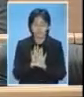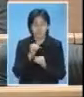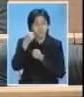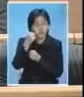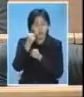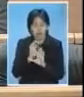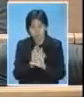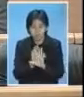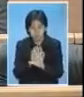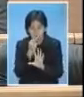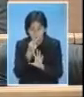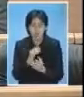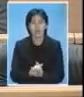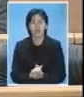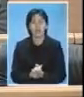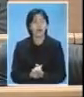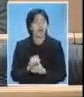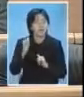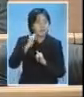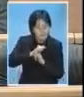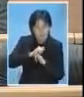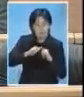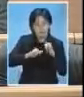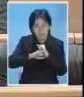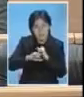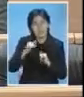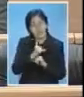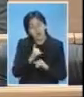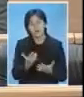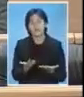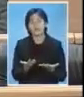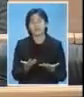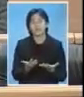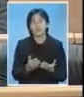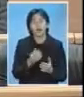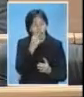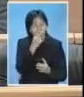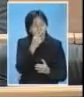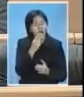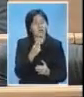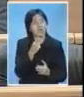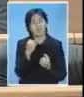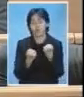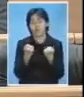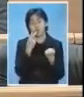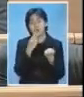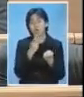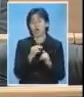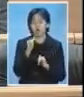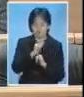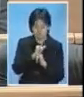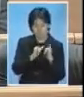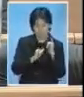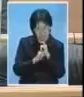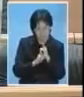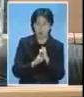ใบเนี่ยนะครับมีการทับถมคนแต่ละคนเป็นชั้นชั้นชั้นชั้นนี่ครับลักษณะ